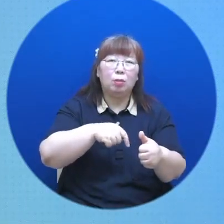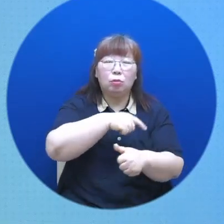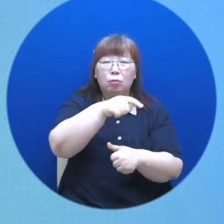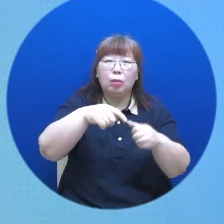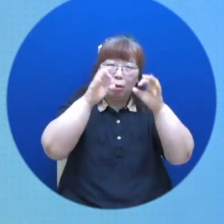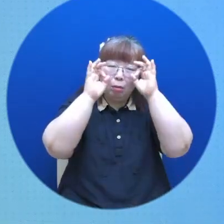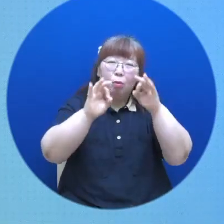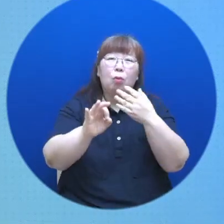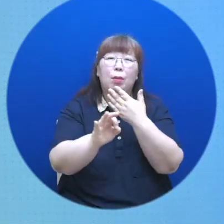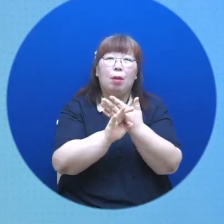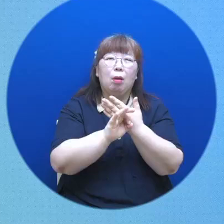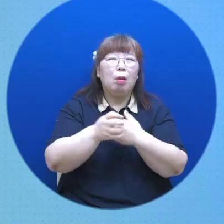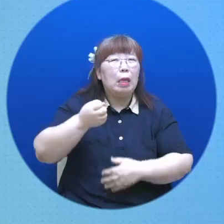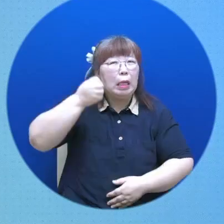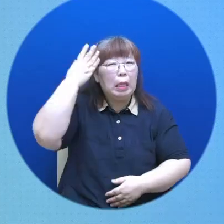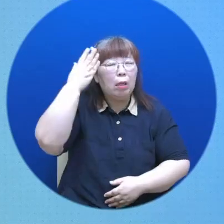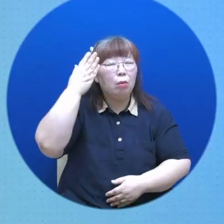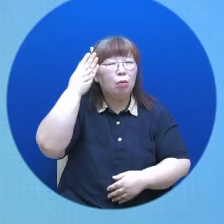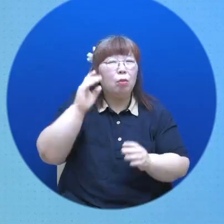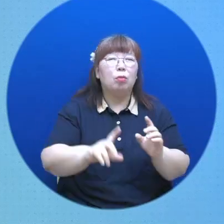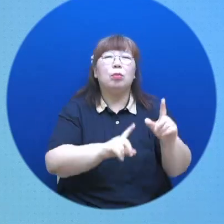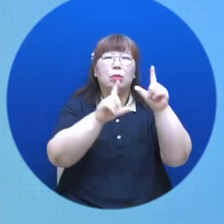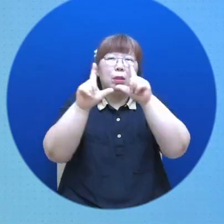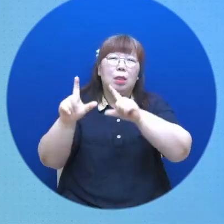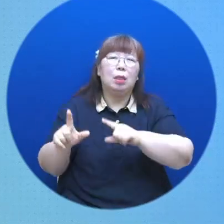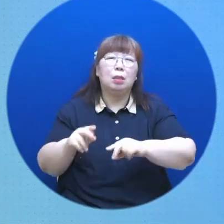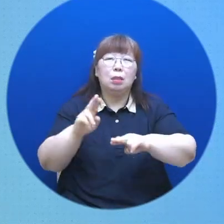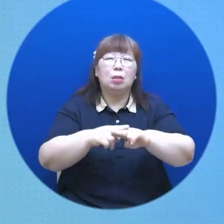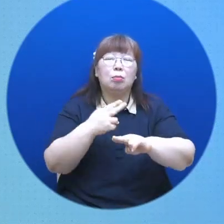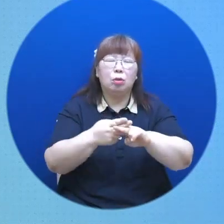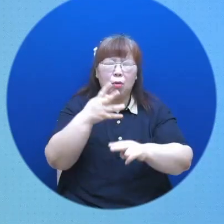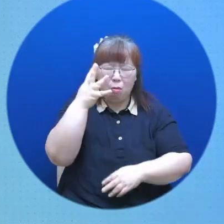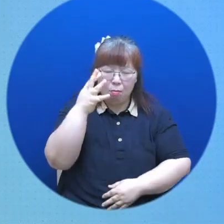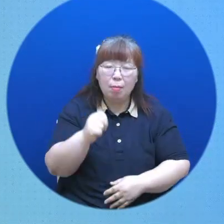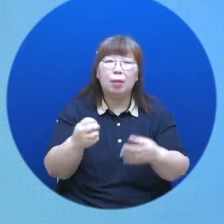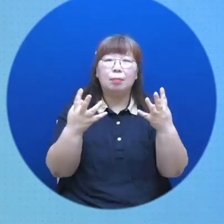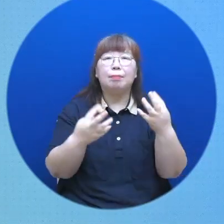우리가 잊고 지내는 선물들이 얼마나 많이 있을까요?